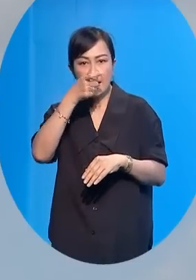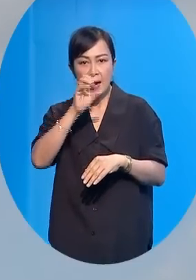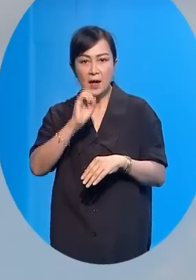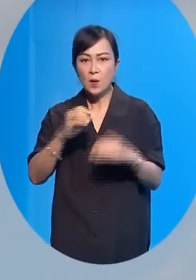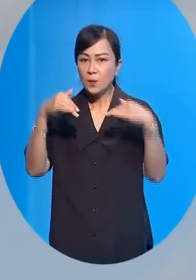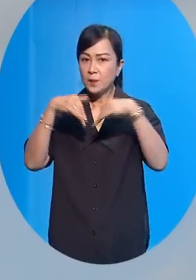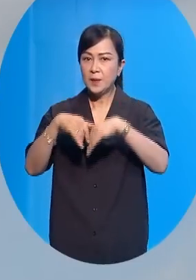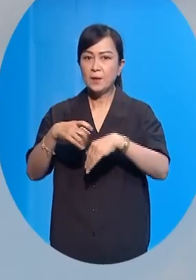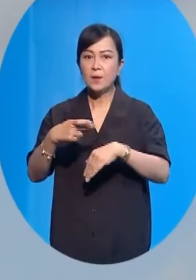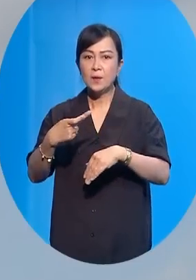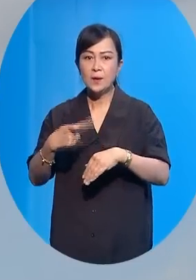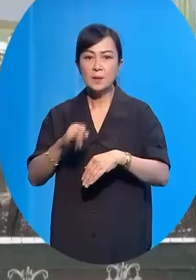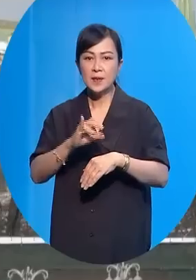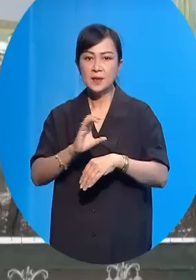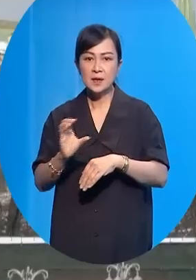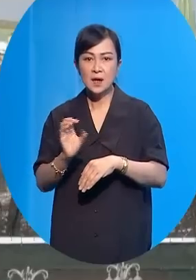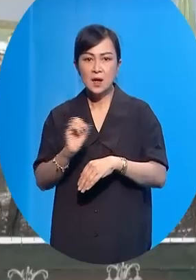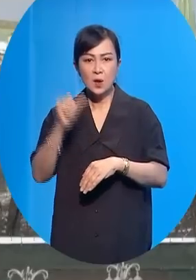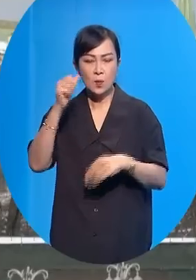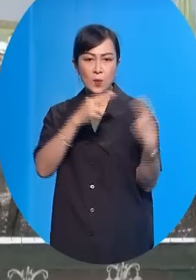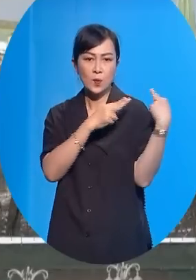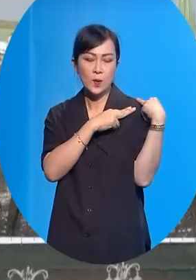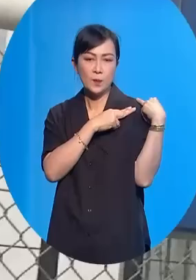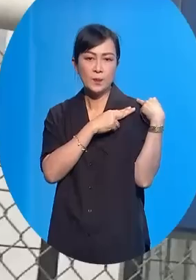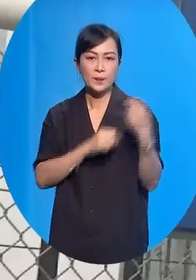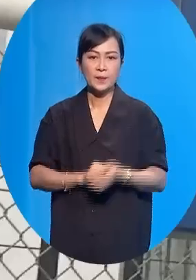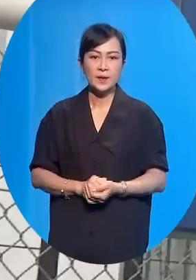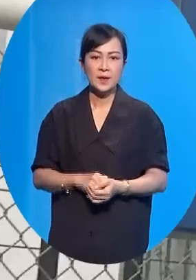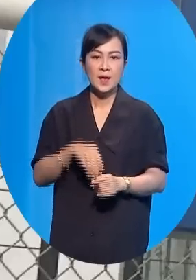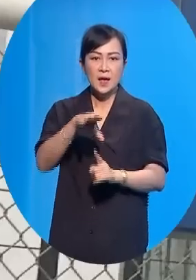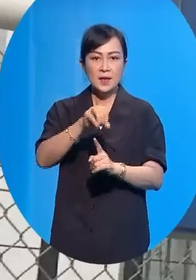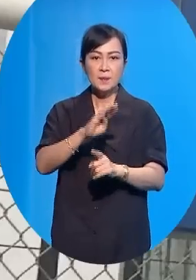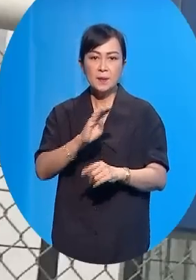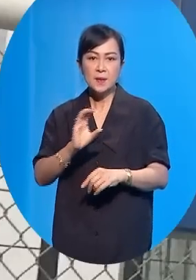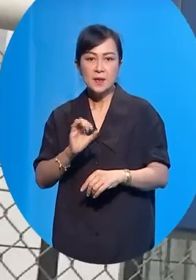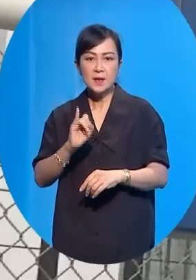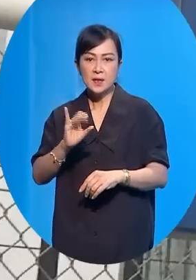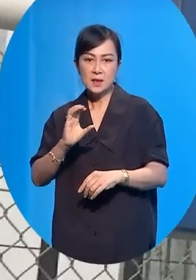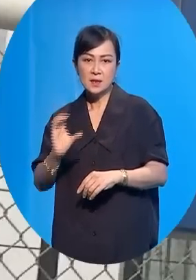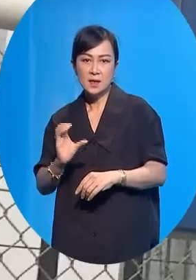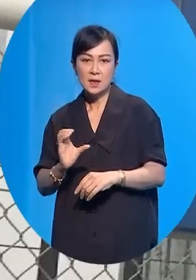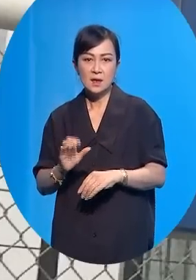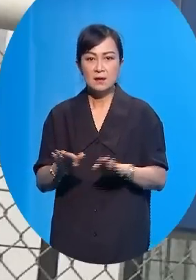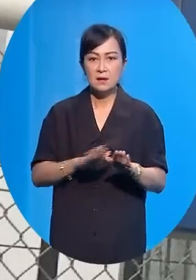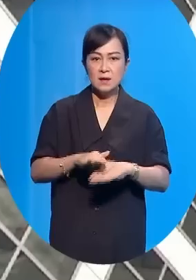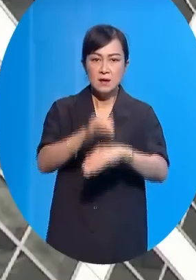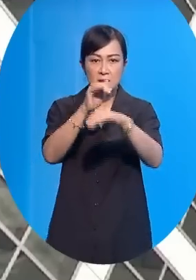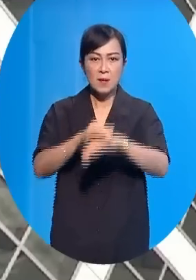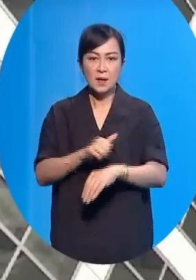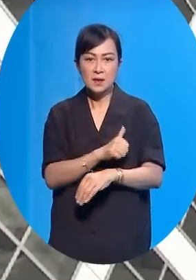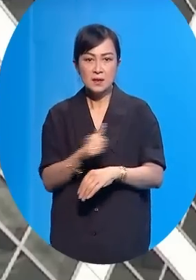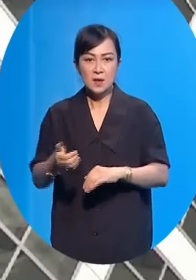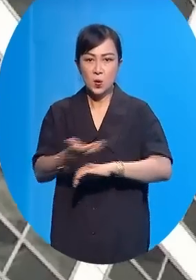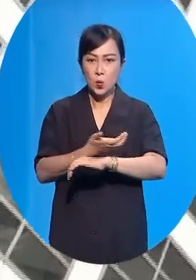gia quy chế rom về ecc và không có nghĩa vụ nào liên quan theo hãng tin BBC ICC chỉ có thể thực hiện bắt giữ người